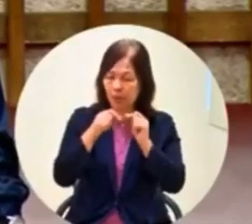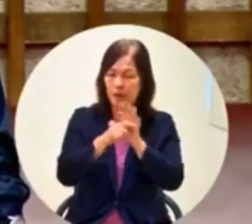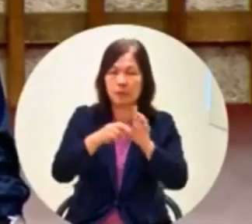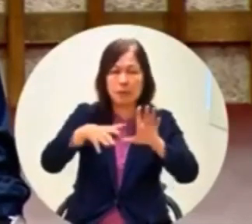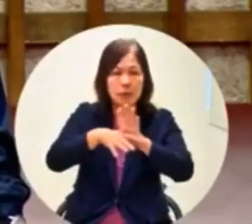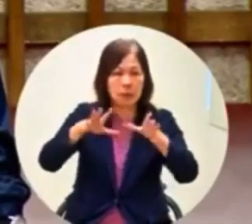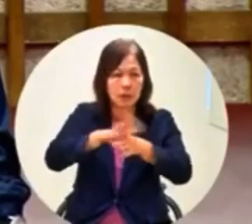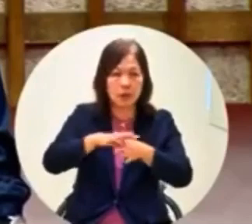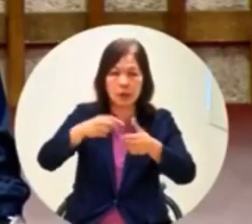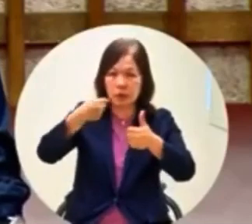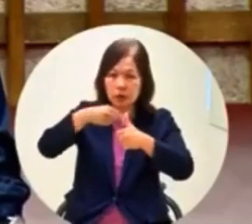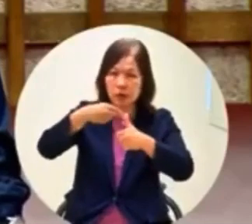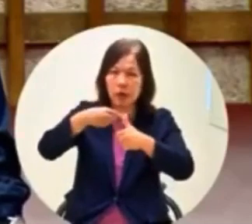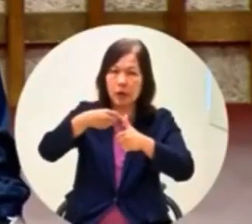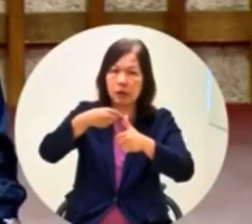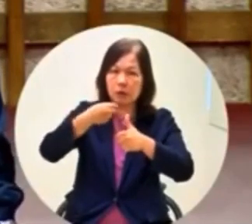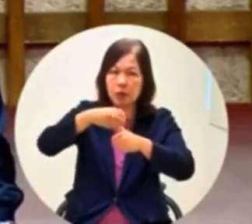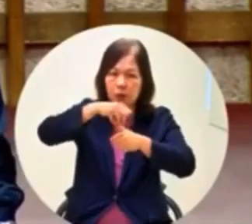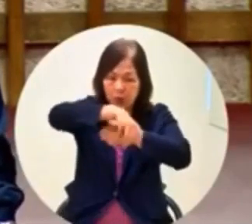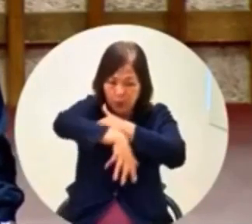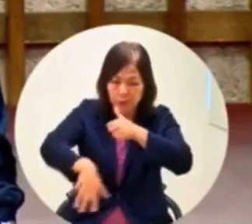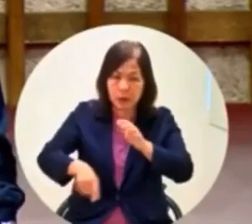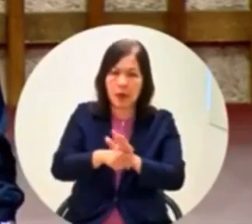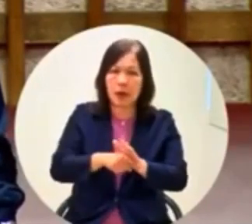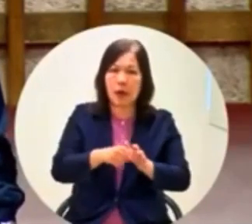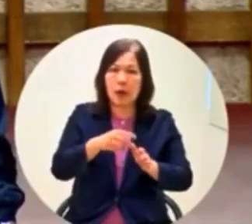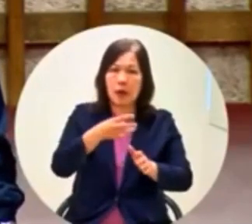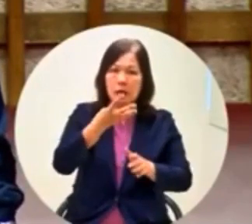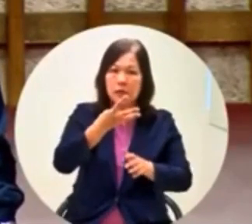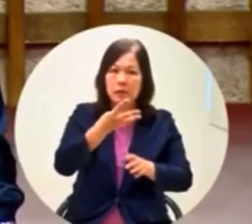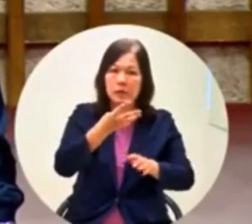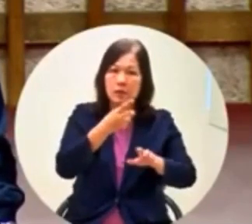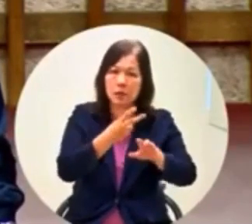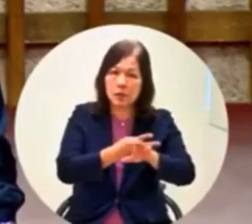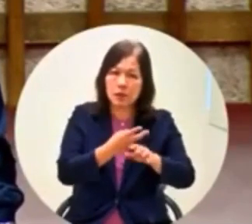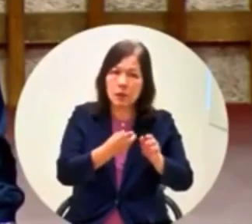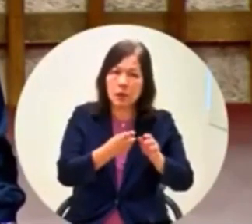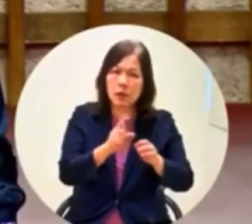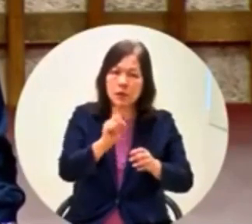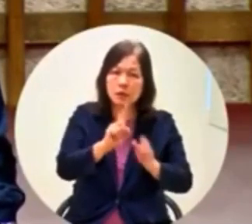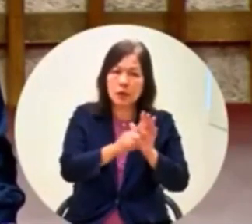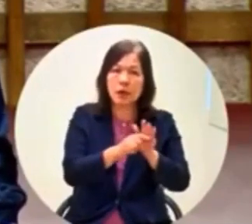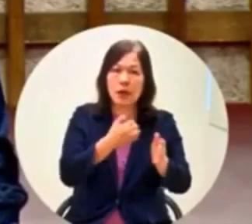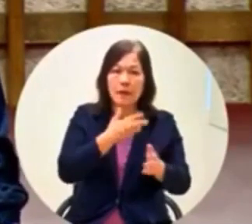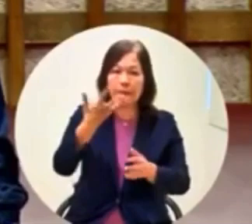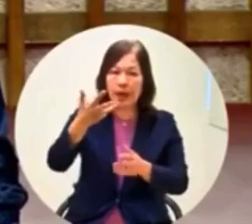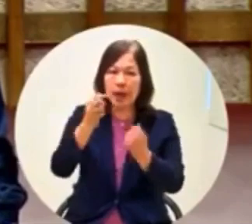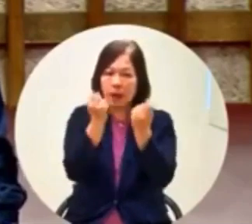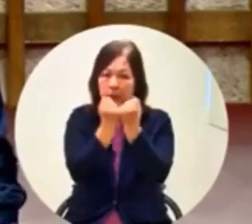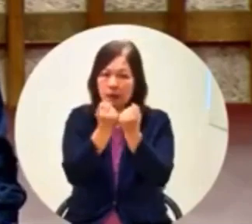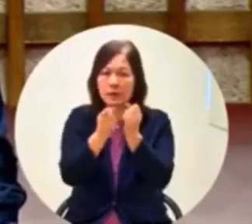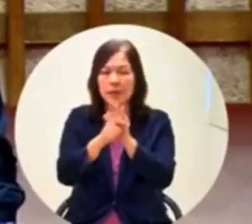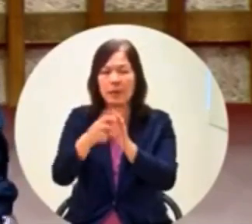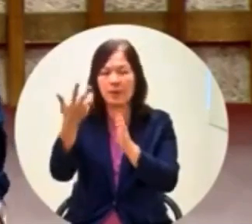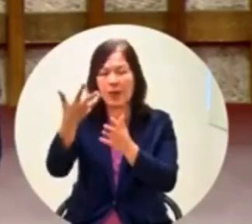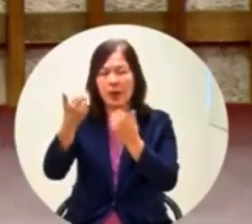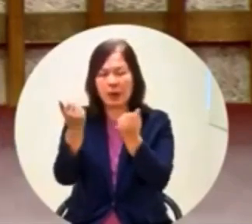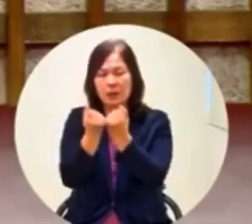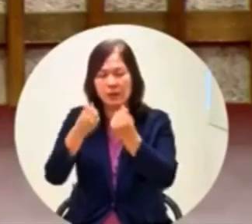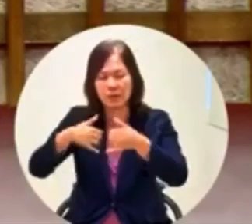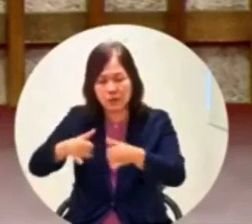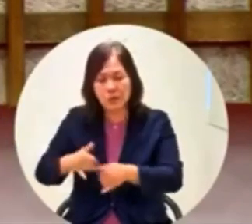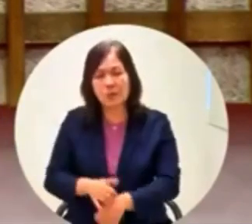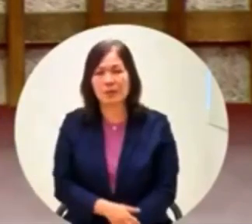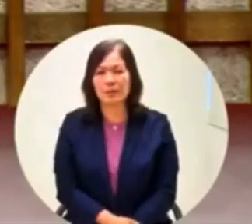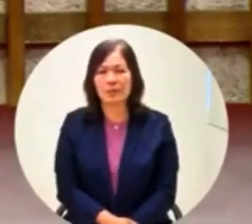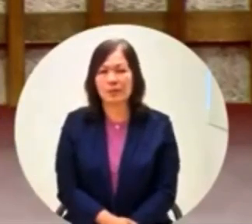制，四维八德，四维号称为什么？我只有记得八德是八德路。所以说我希望